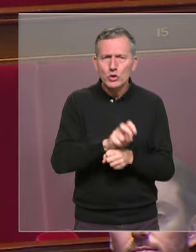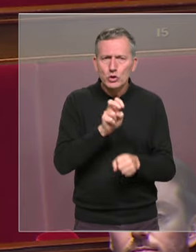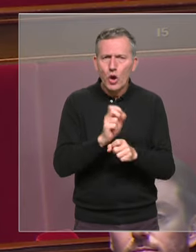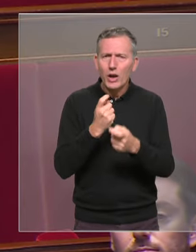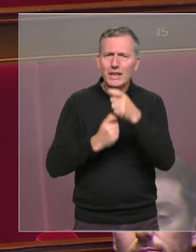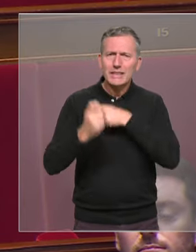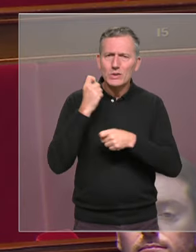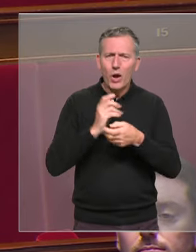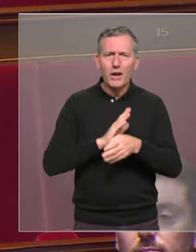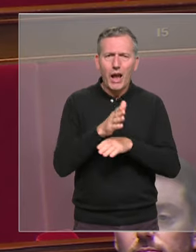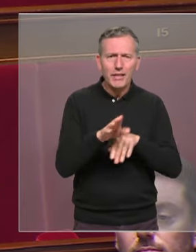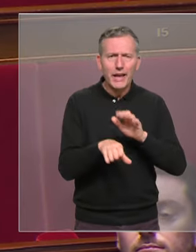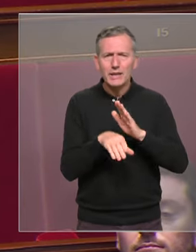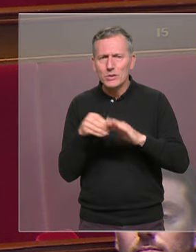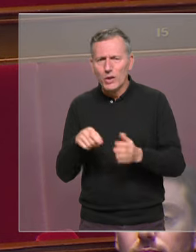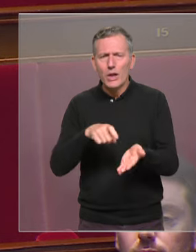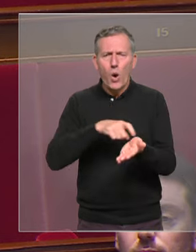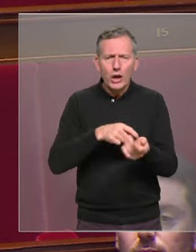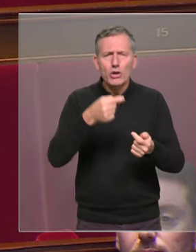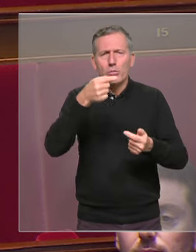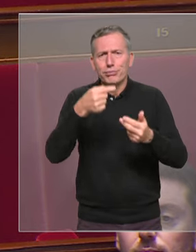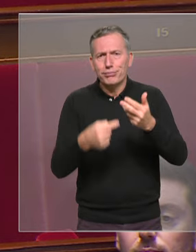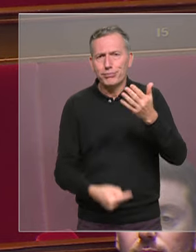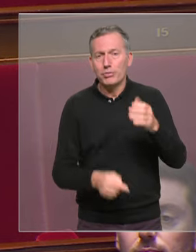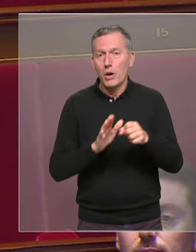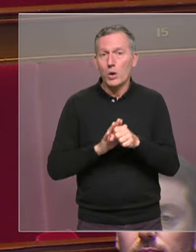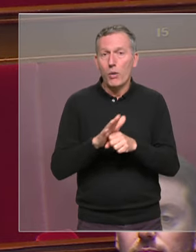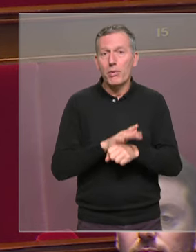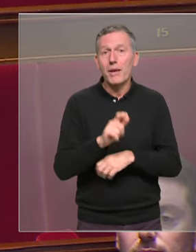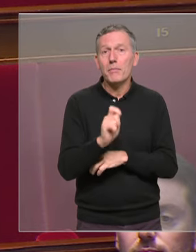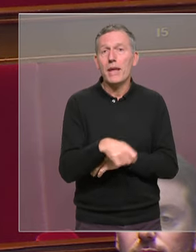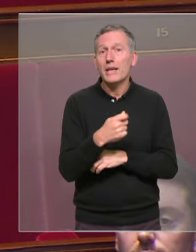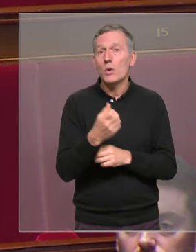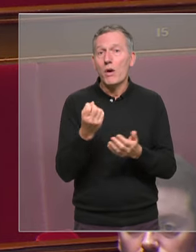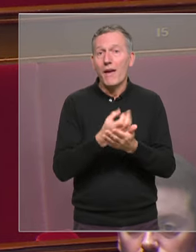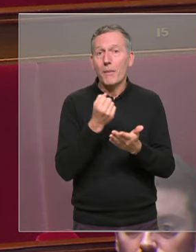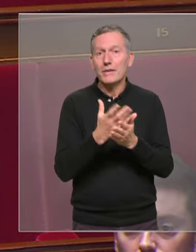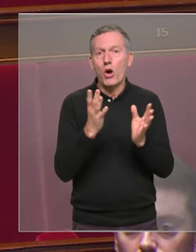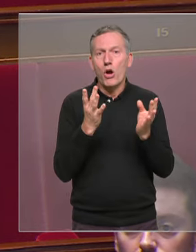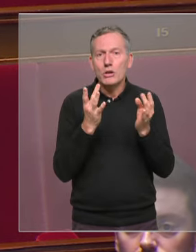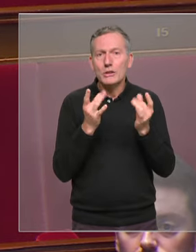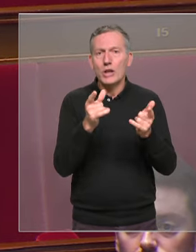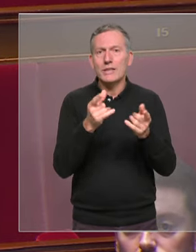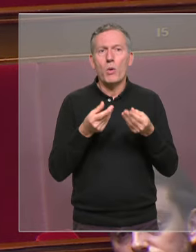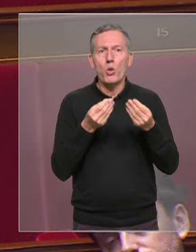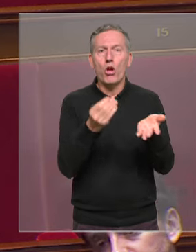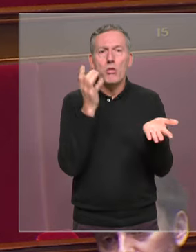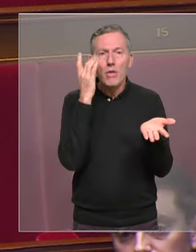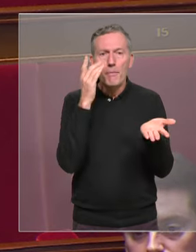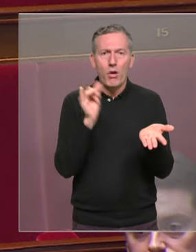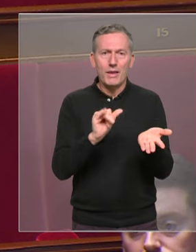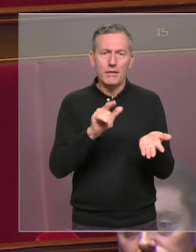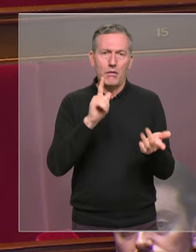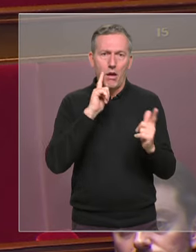les entrées, les sorties, l'origine, etc., etc. Évidemment, ce sont des données sensibles à ne pas mettre entre toutes les mains. Et on rappellera